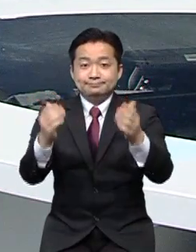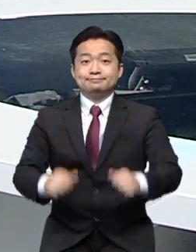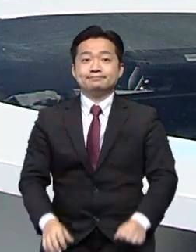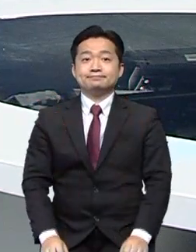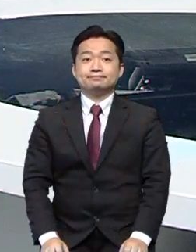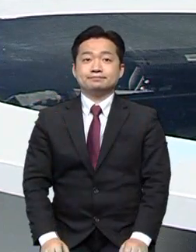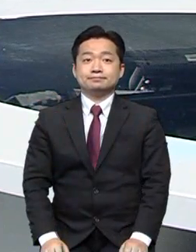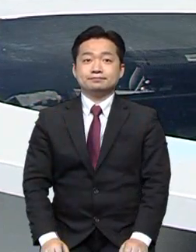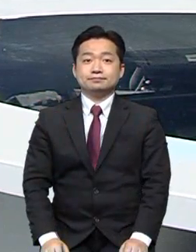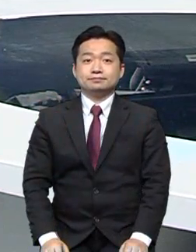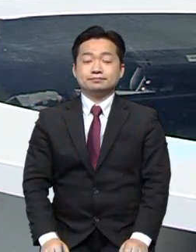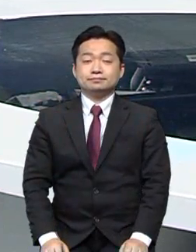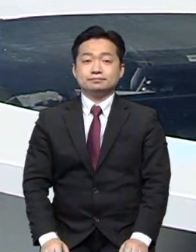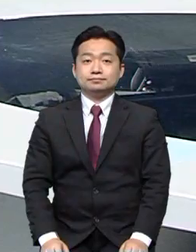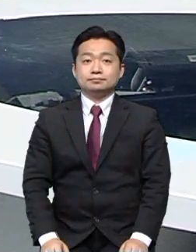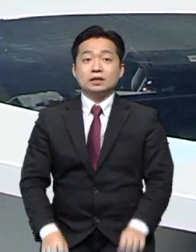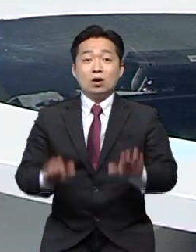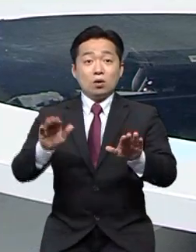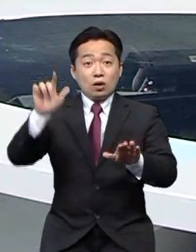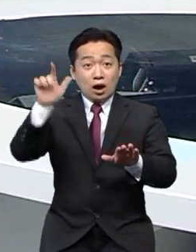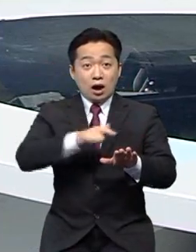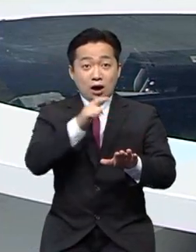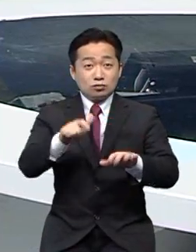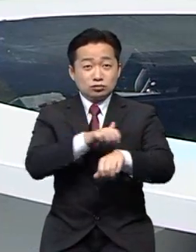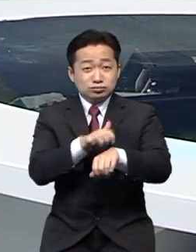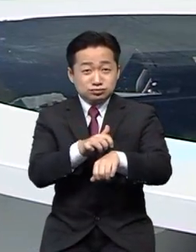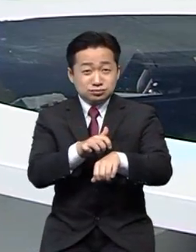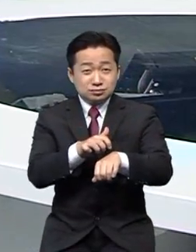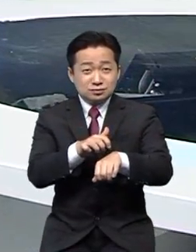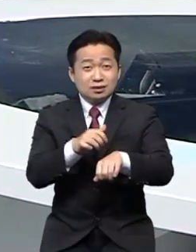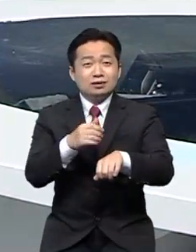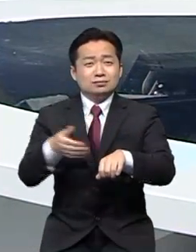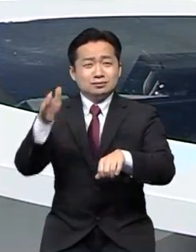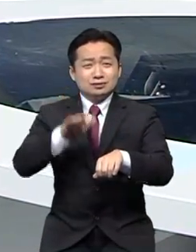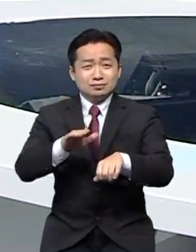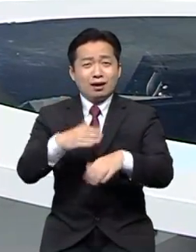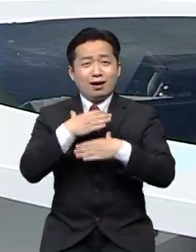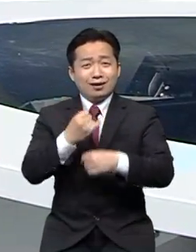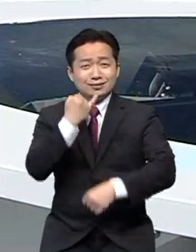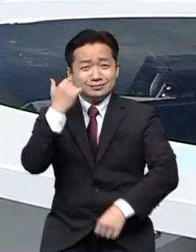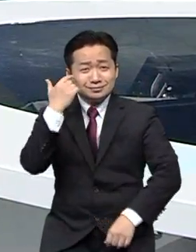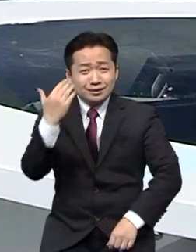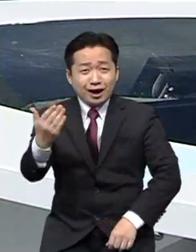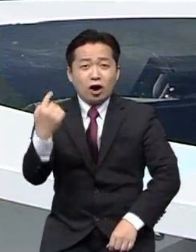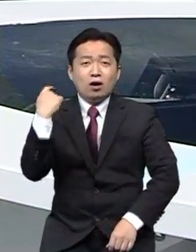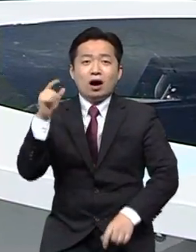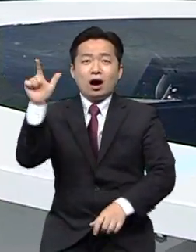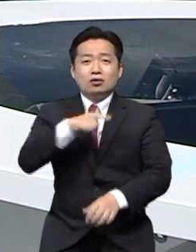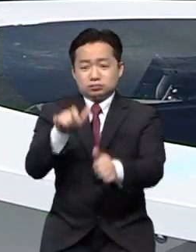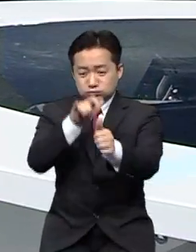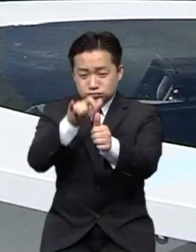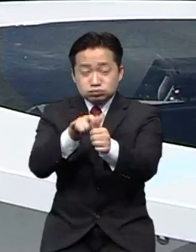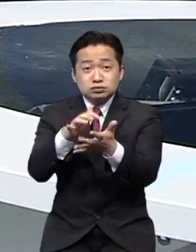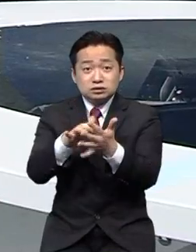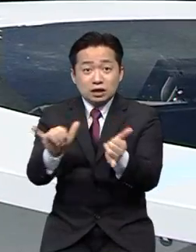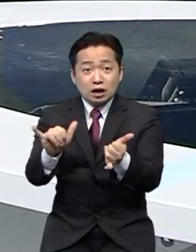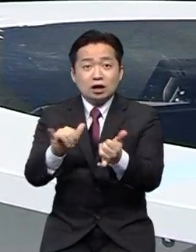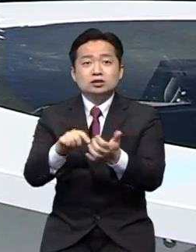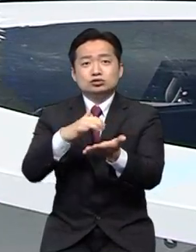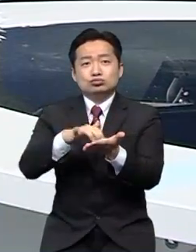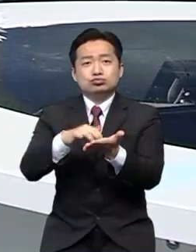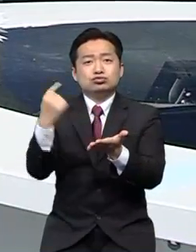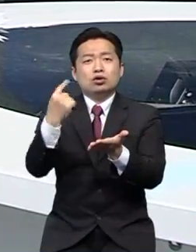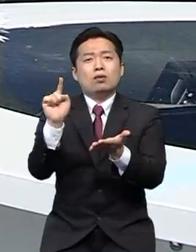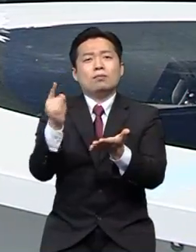말씀드리겠습니다. 자, 오늘 하루도 불편하지만 안전하게 보내셨습니까? 어제 추가 확진자는 1,100명에